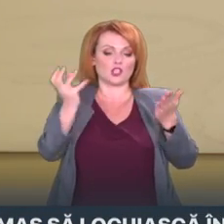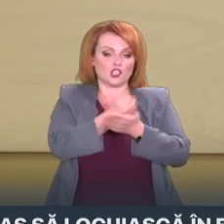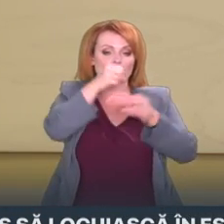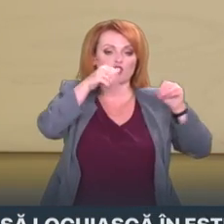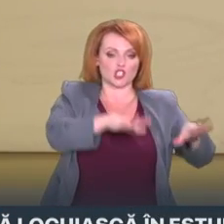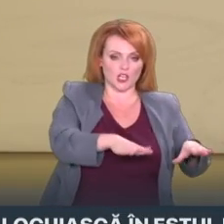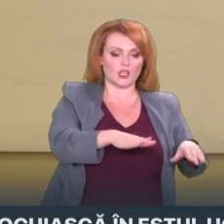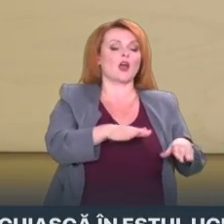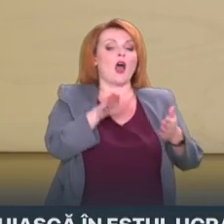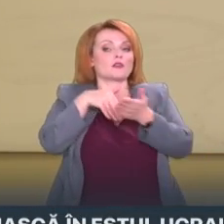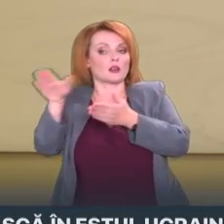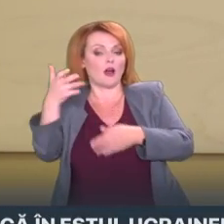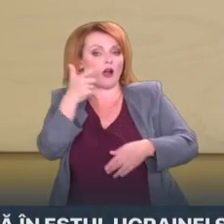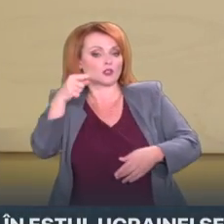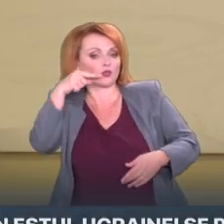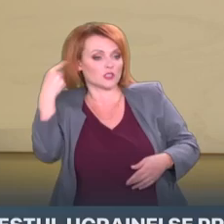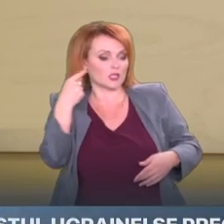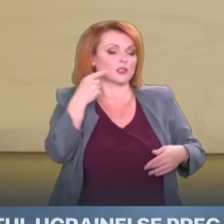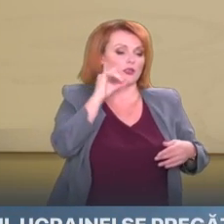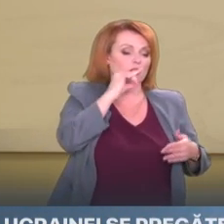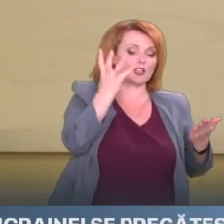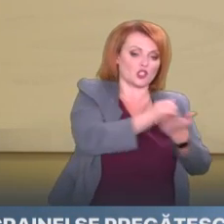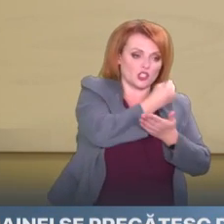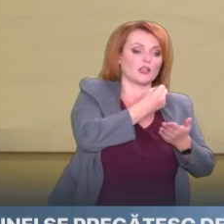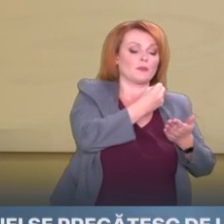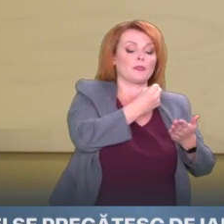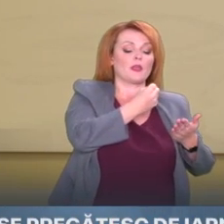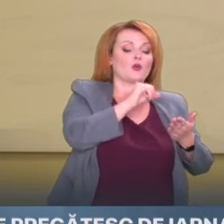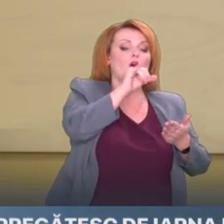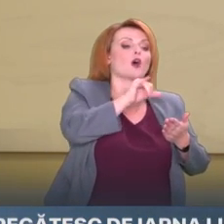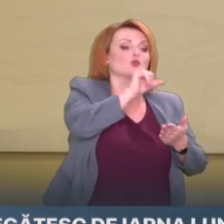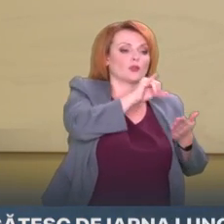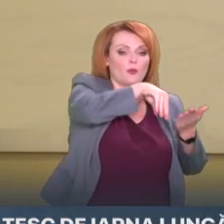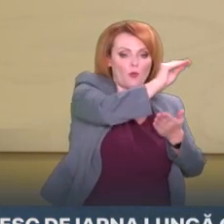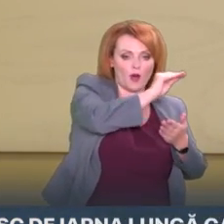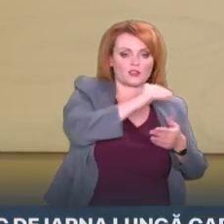atractivă oferta să fie parte din acest program, să cumpărăm împreună necesarul de gaze.